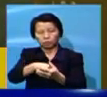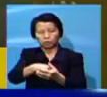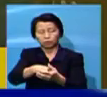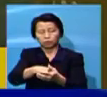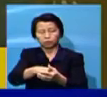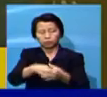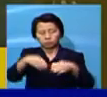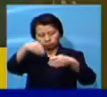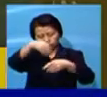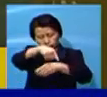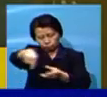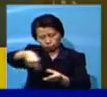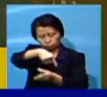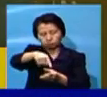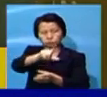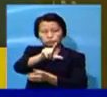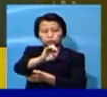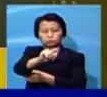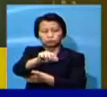Logistics